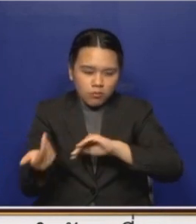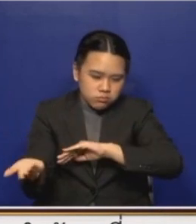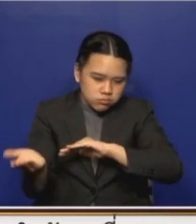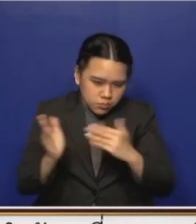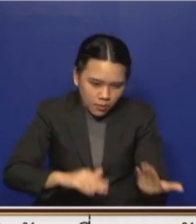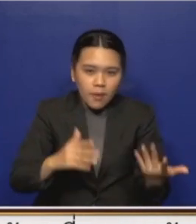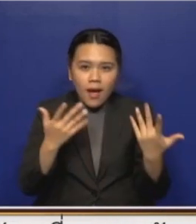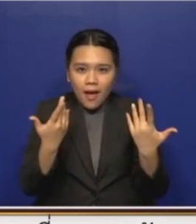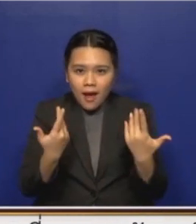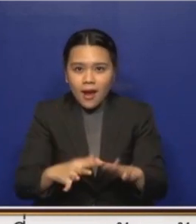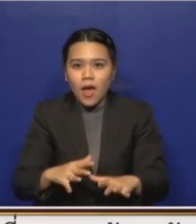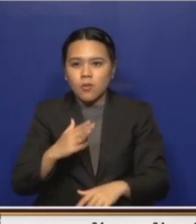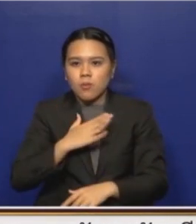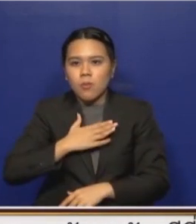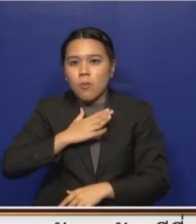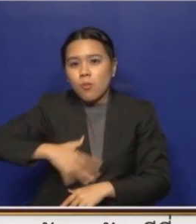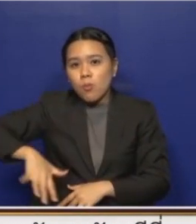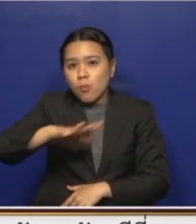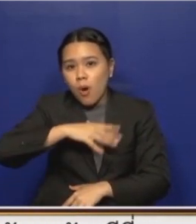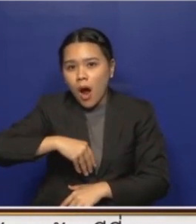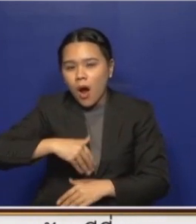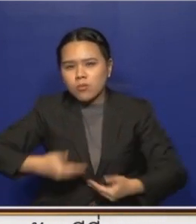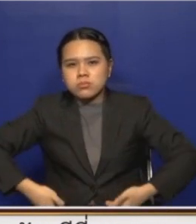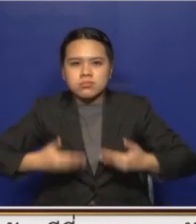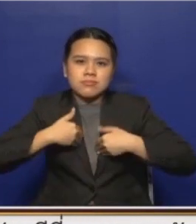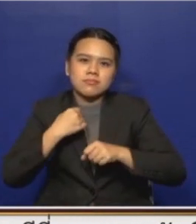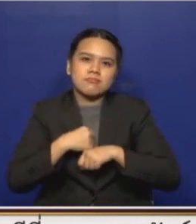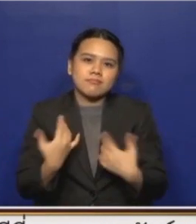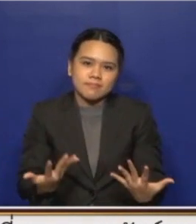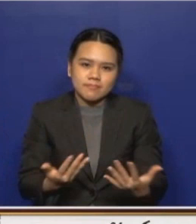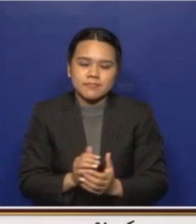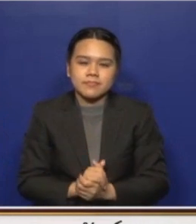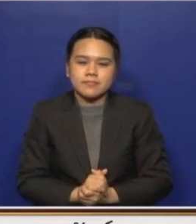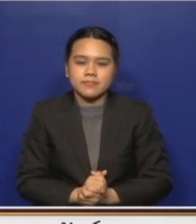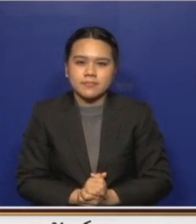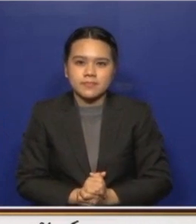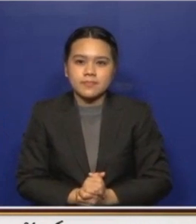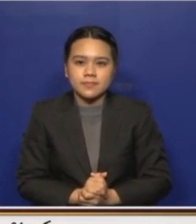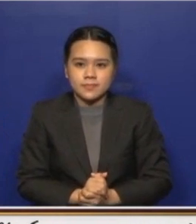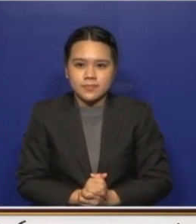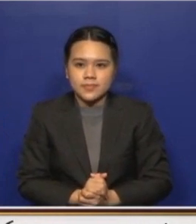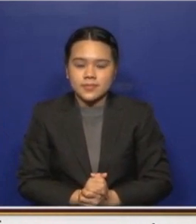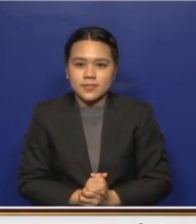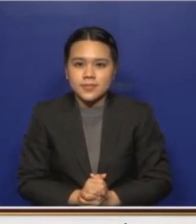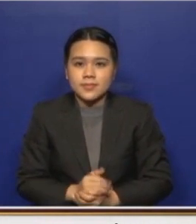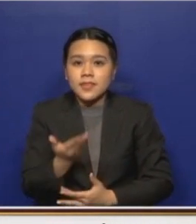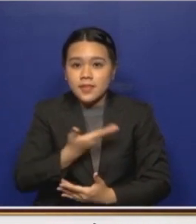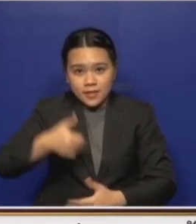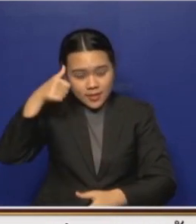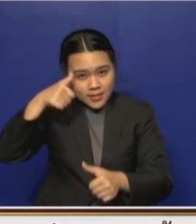ตรงนี้ท่านจำได้ไหมครับรูปที่เราบอกไว้ปฏิวัติรัฐประหารมาเกี่ยวเลยเกี่ยวสิครับก็อเมริกา